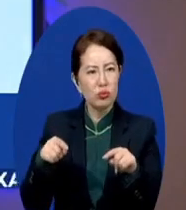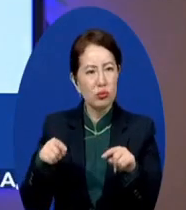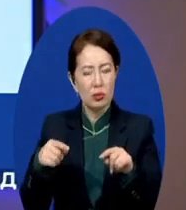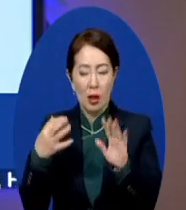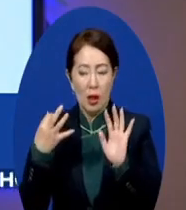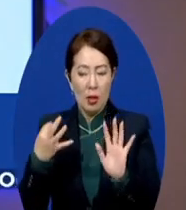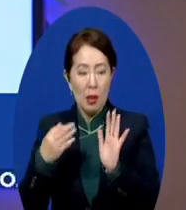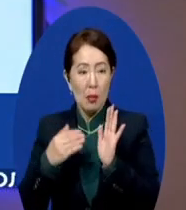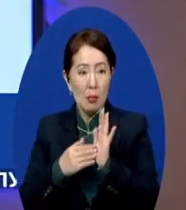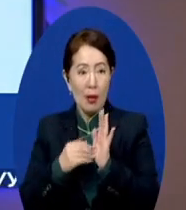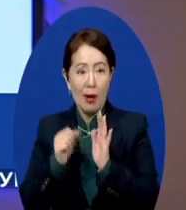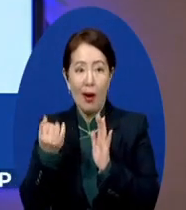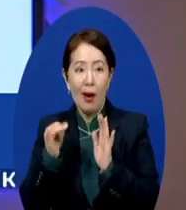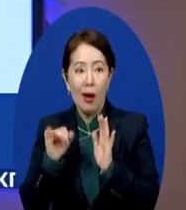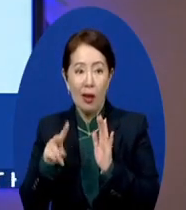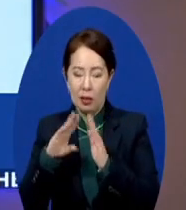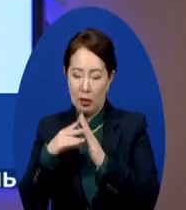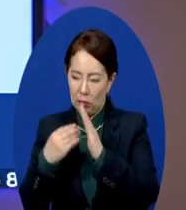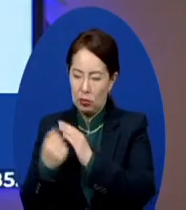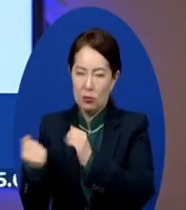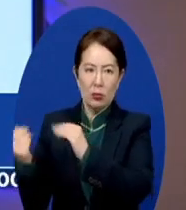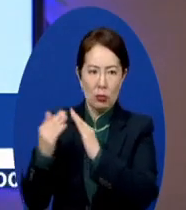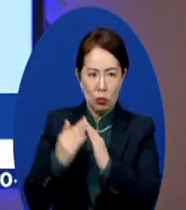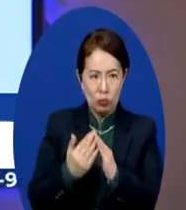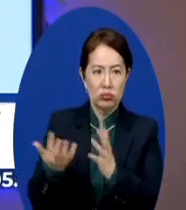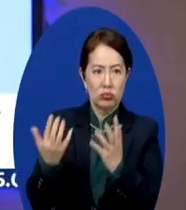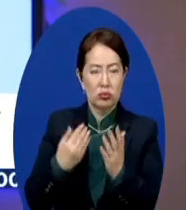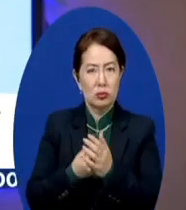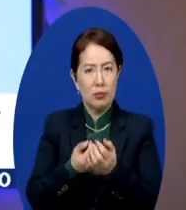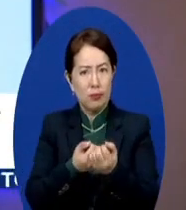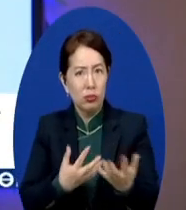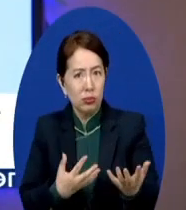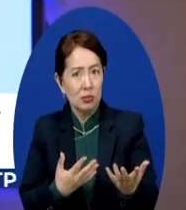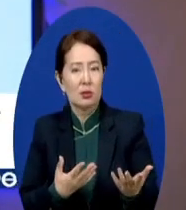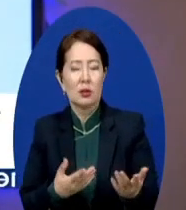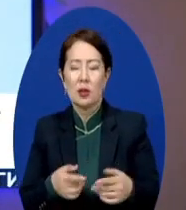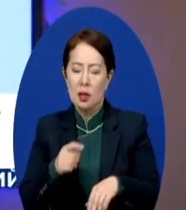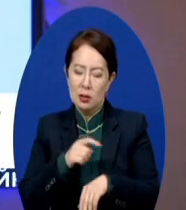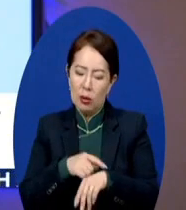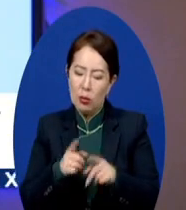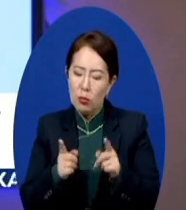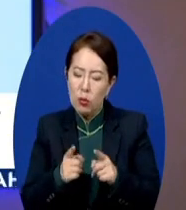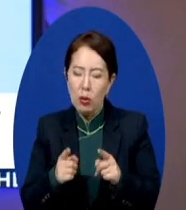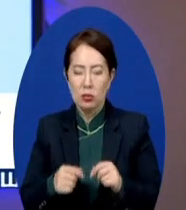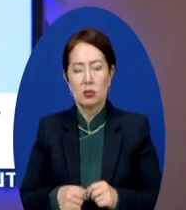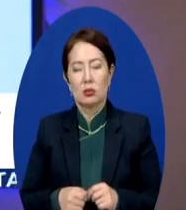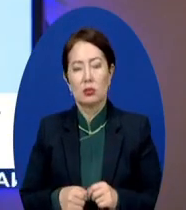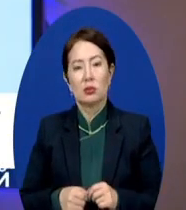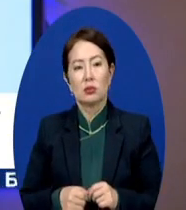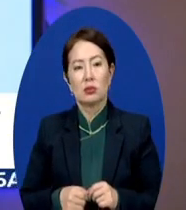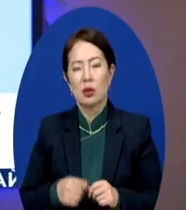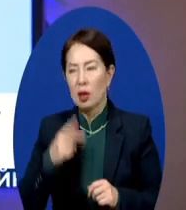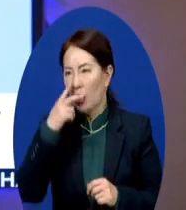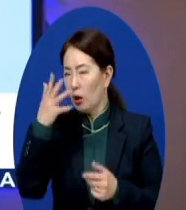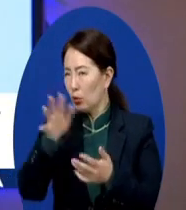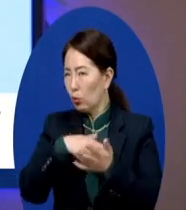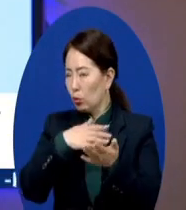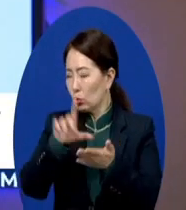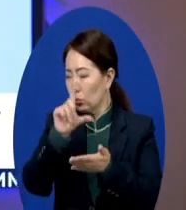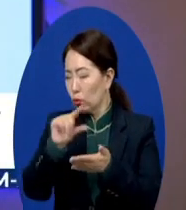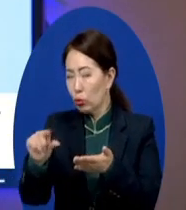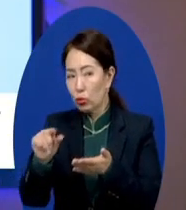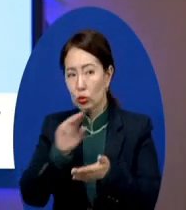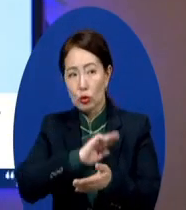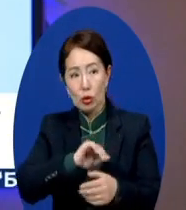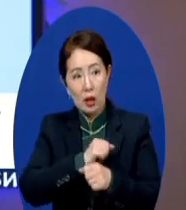гаруй айлөрөх болон шилж ирсэн байх. Жишээтэй. Тэгэхээр бид нар ийм богино хугацааны тодорхой хэмжээнд агаарын бохирдлыг бууруулах